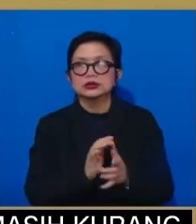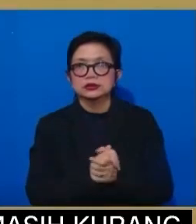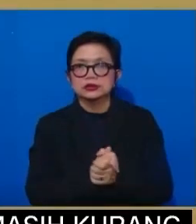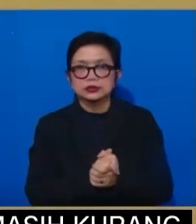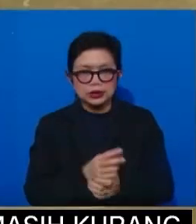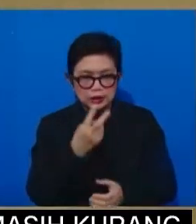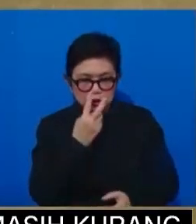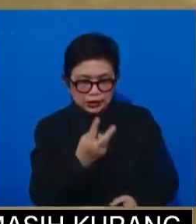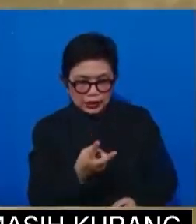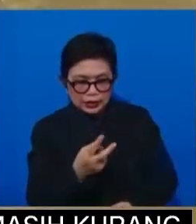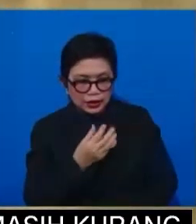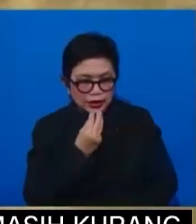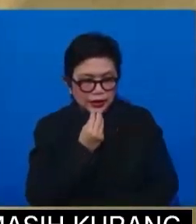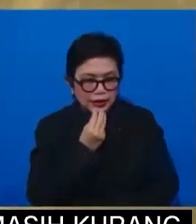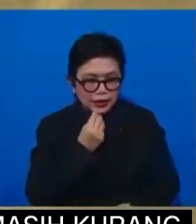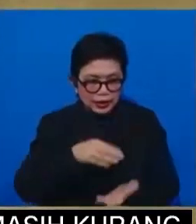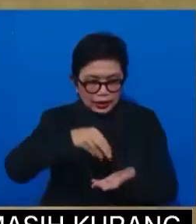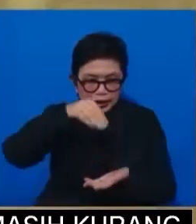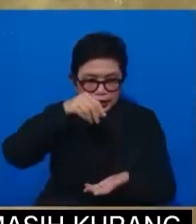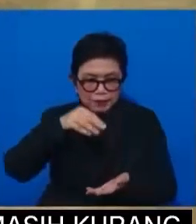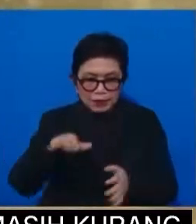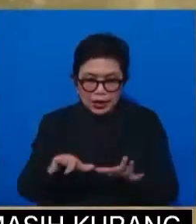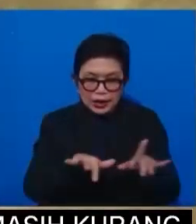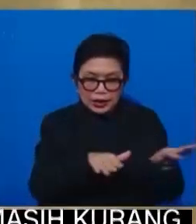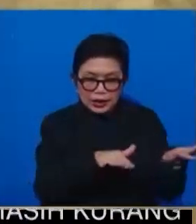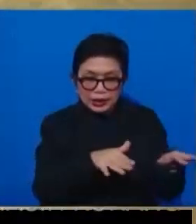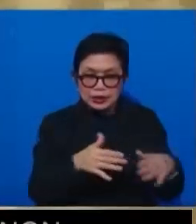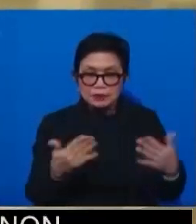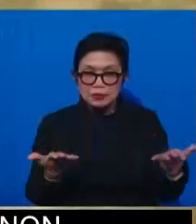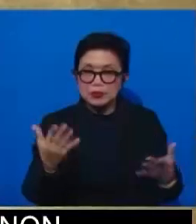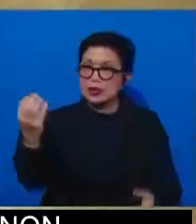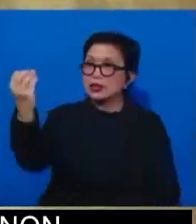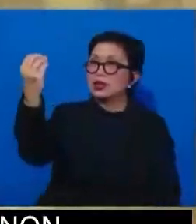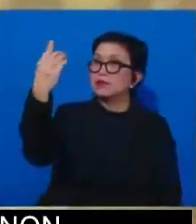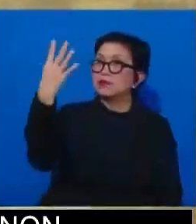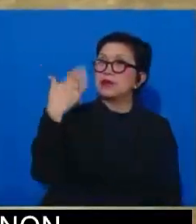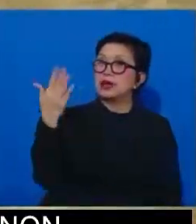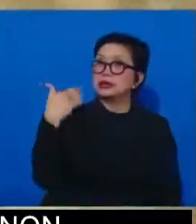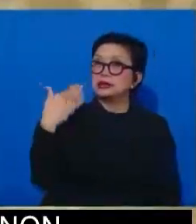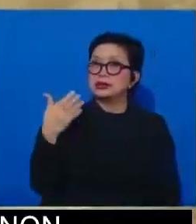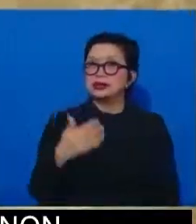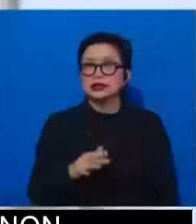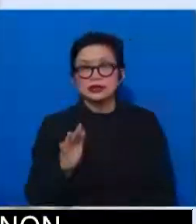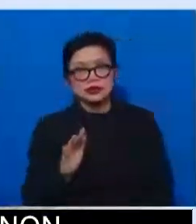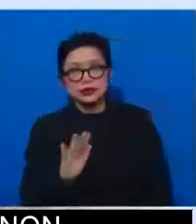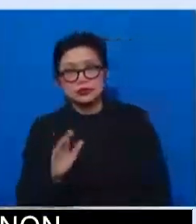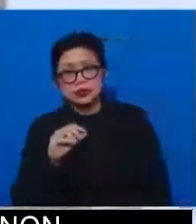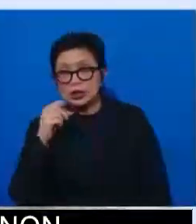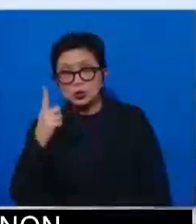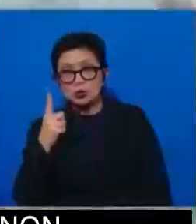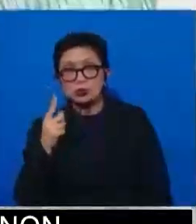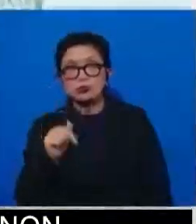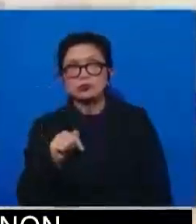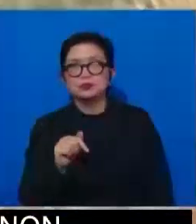indikator kadar garam dalam air. Jika kadar garam sudah mulai tinggi karena terik matahari, ikan bandeng tidak akan bertahan hidup. Dan